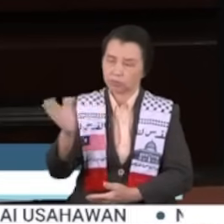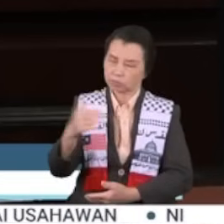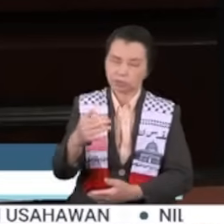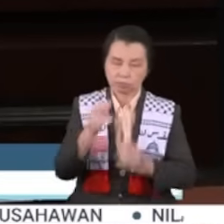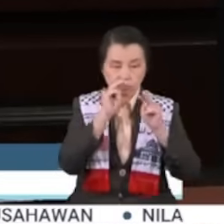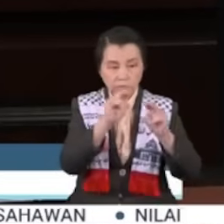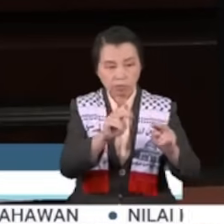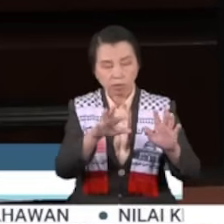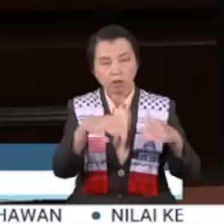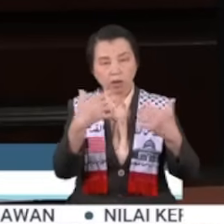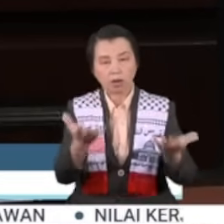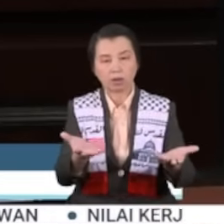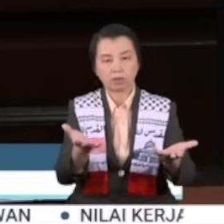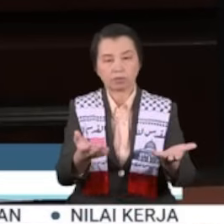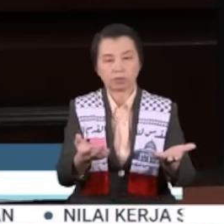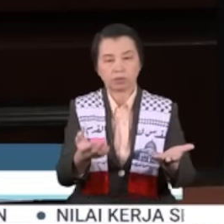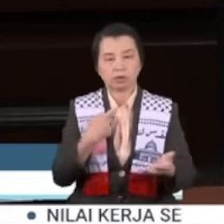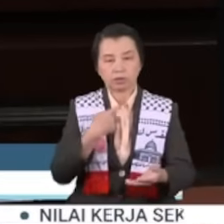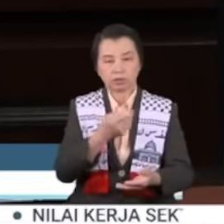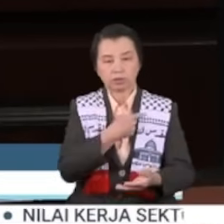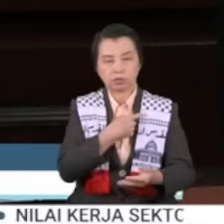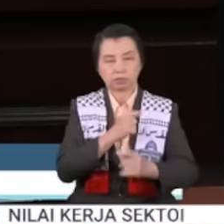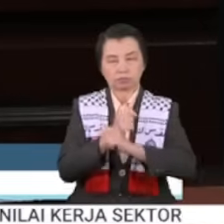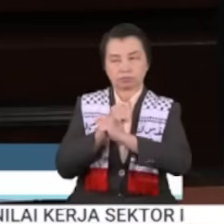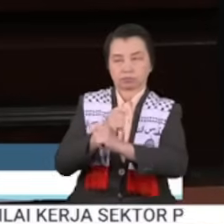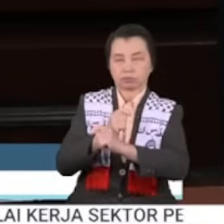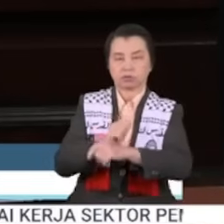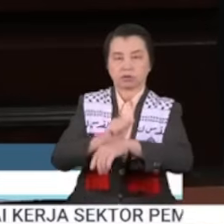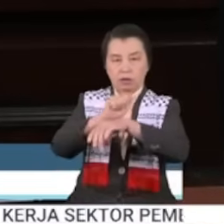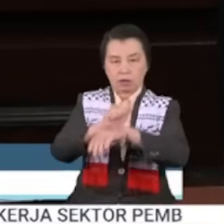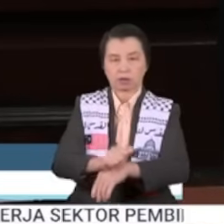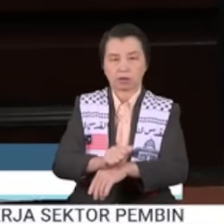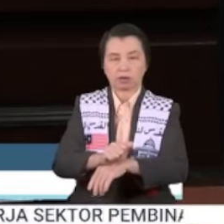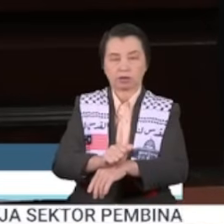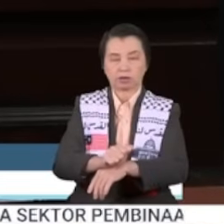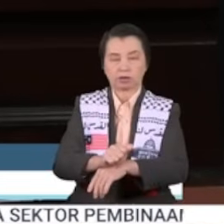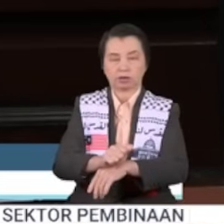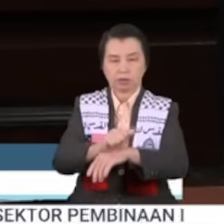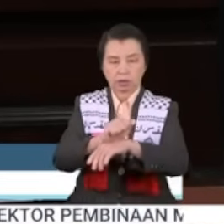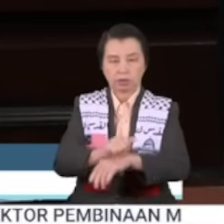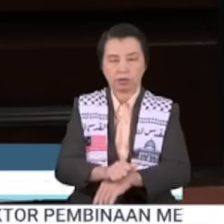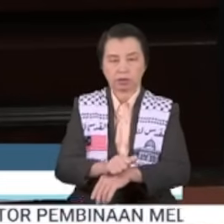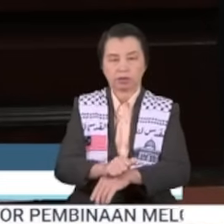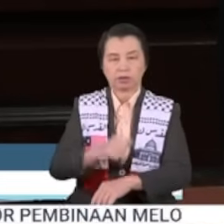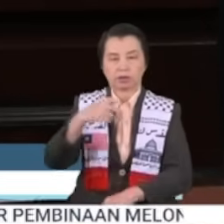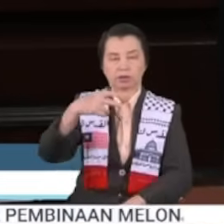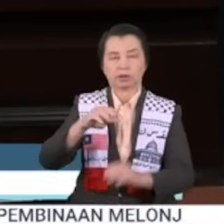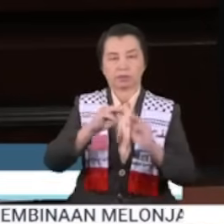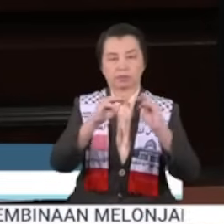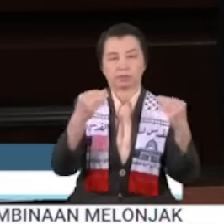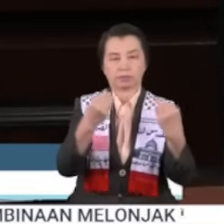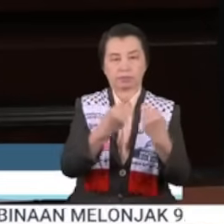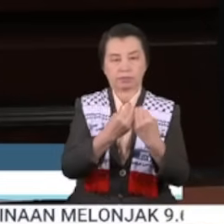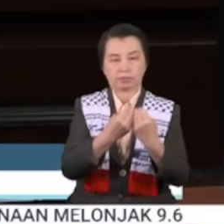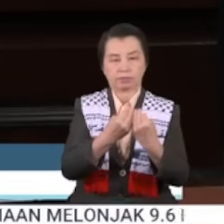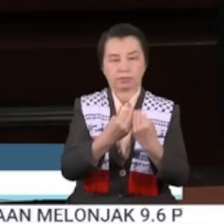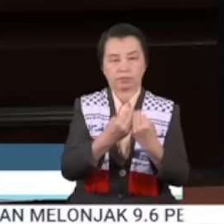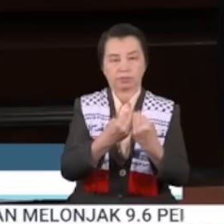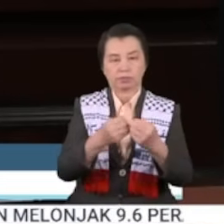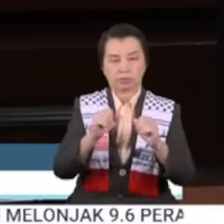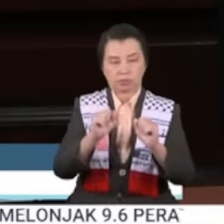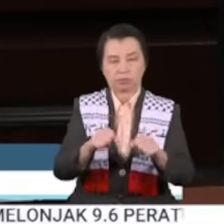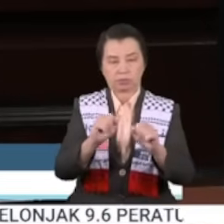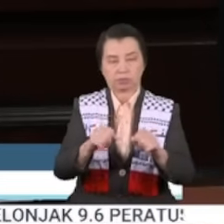sama-sama melihat bagaimana kita mempertahankan adat istiadat masyarakat yang